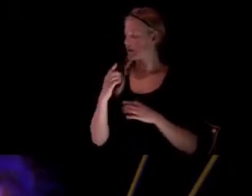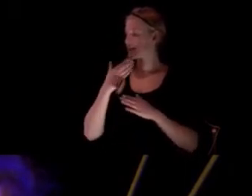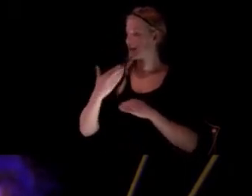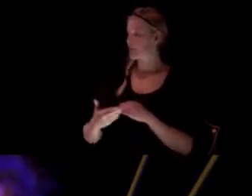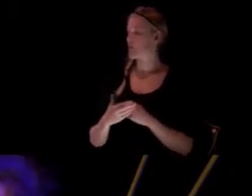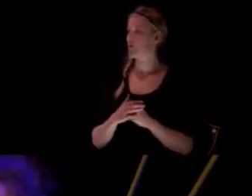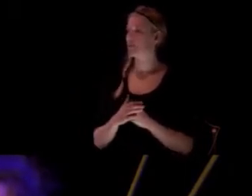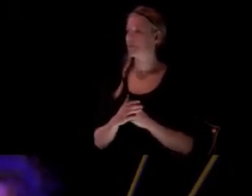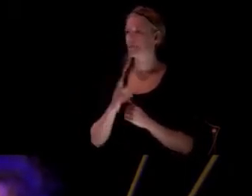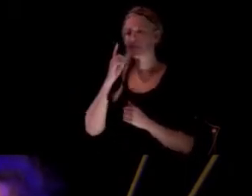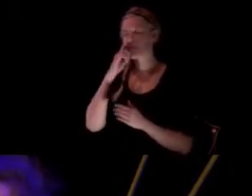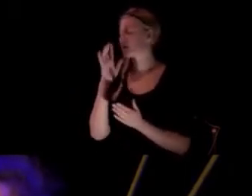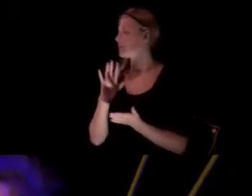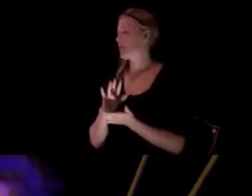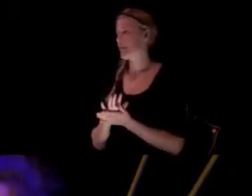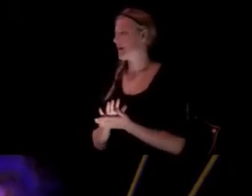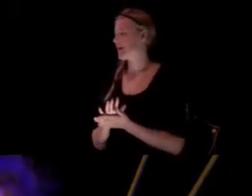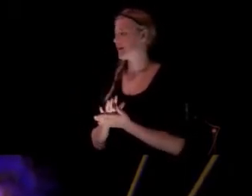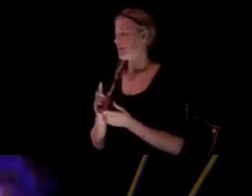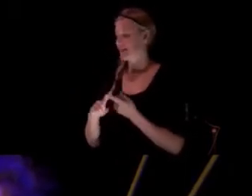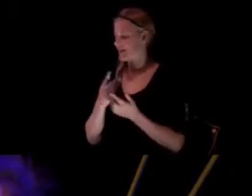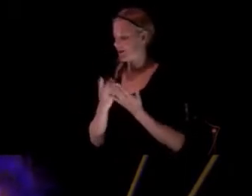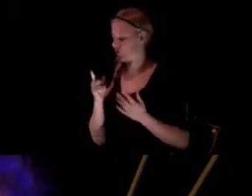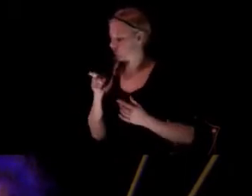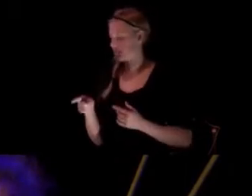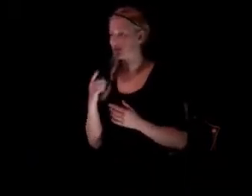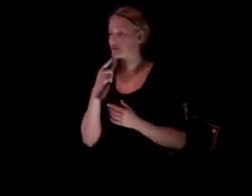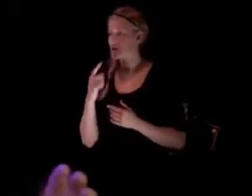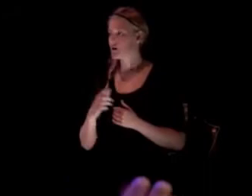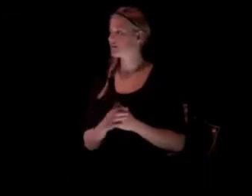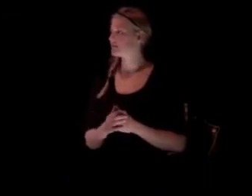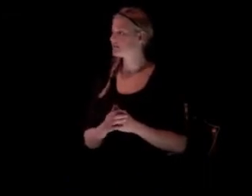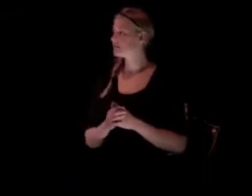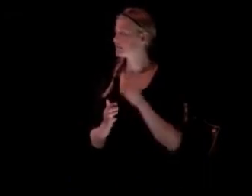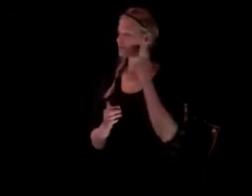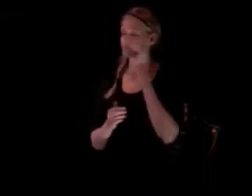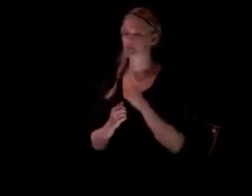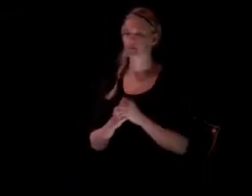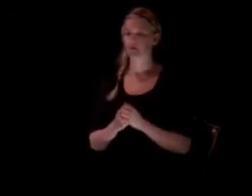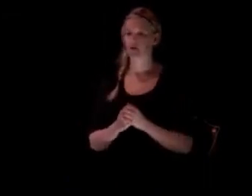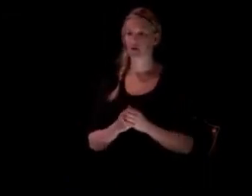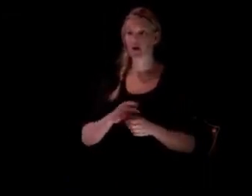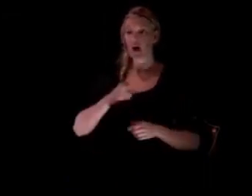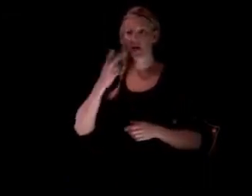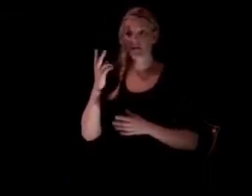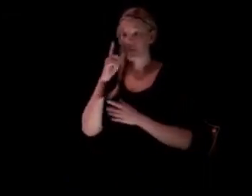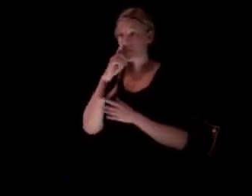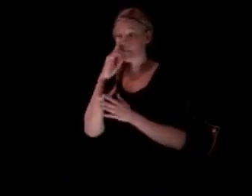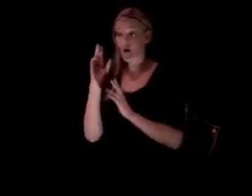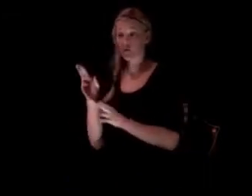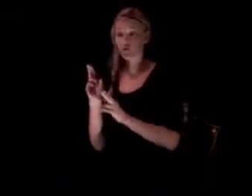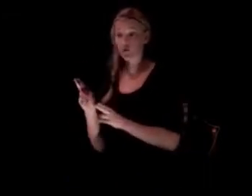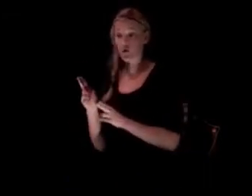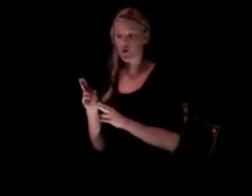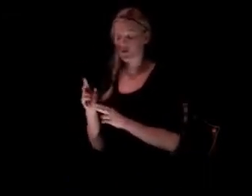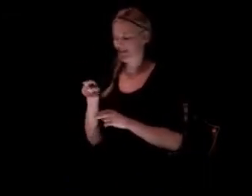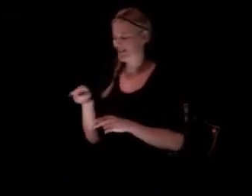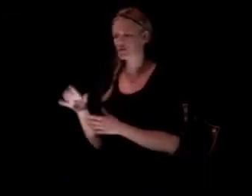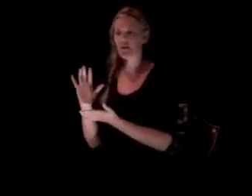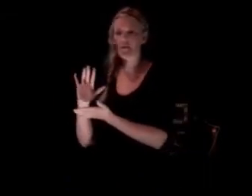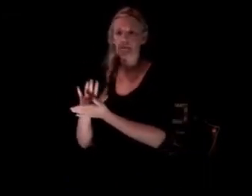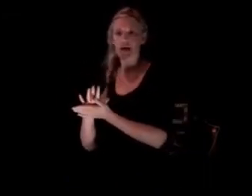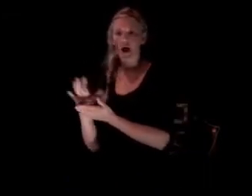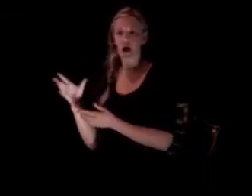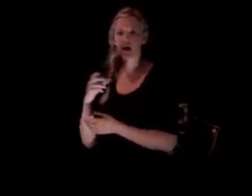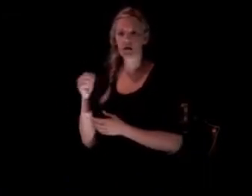etterpå at mamma ikke skulle vært der, men ikke at du sa det. Og det her gjelder veldig mye andre enn mamma. Det her gjelder jo hvem som i hele tatt skal være